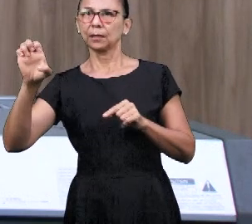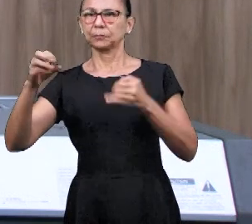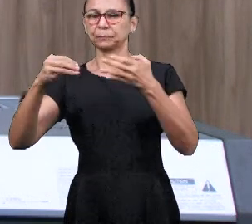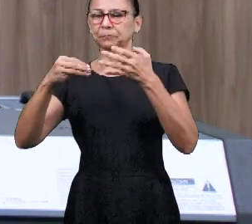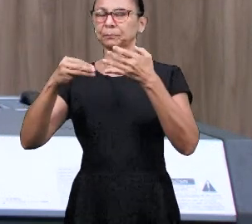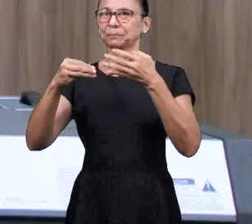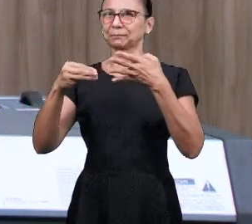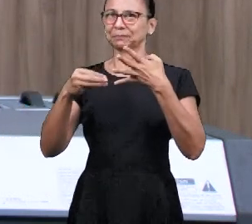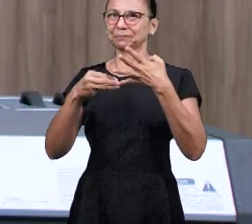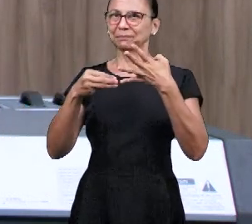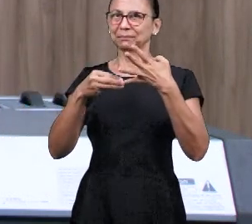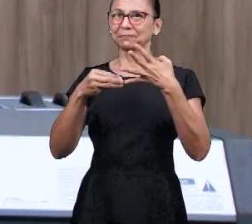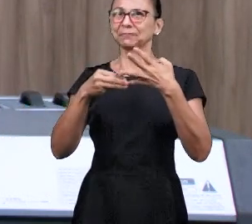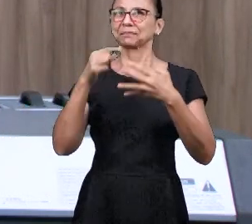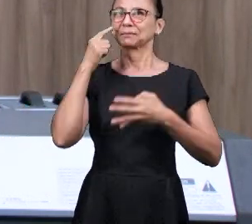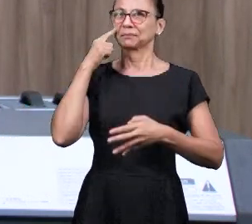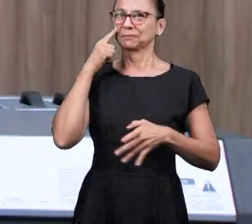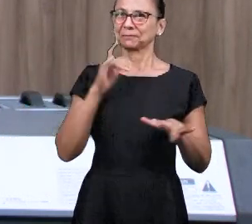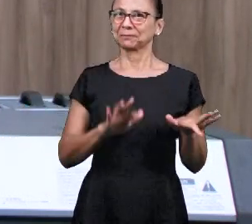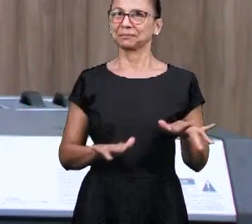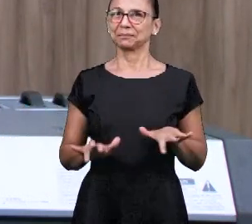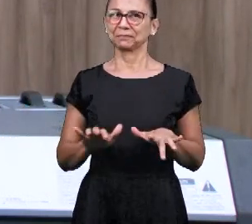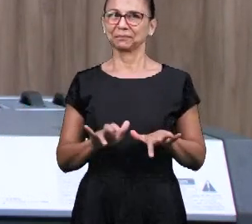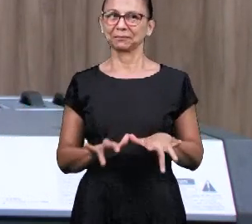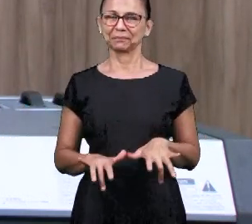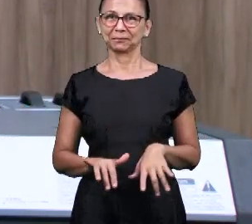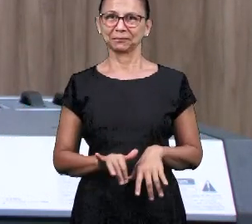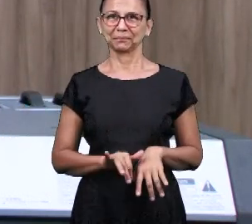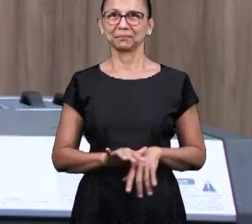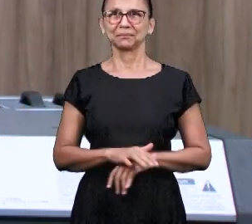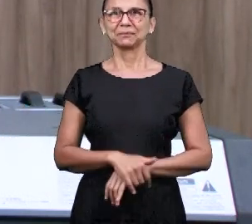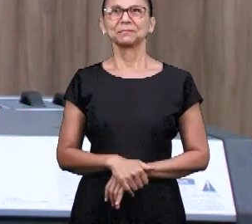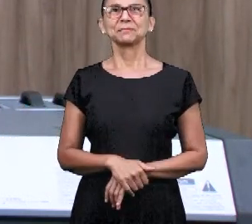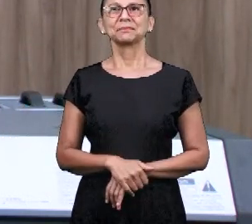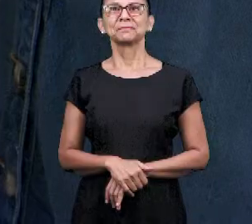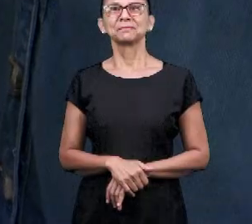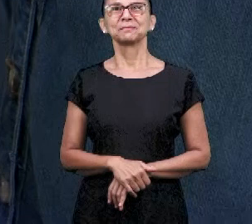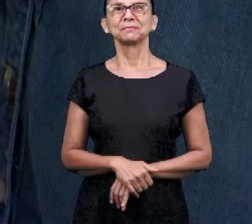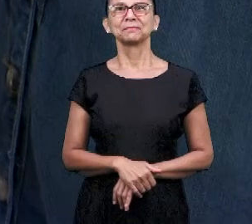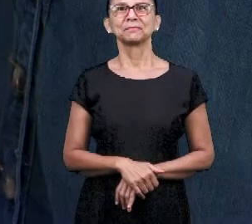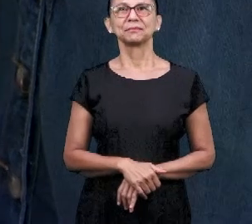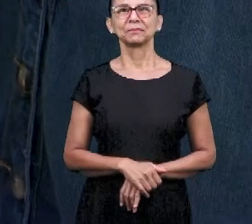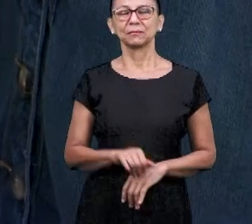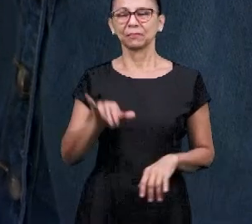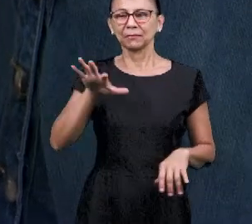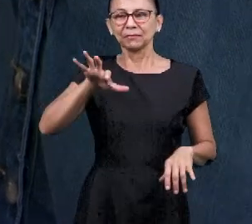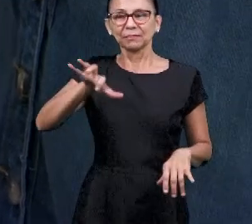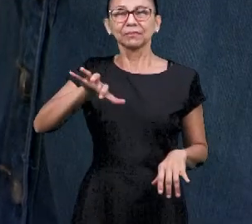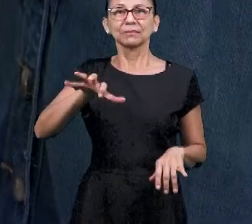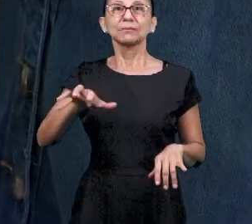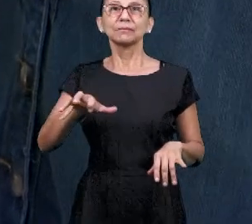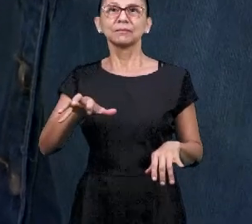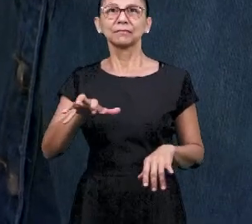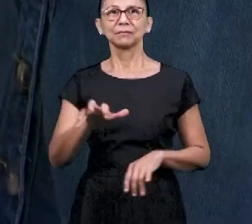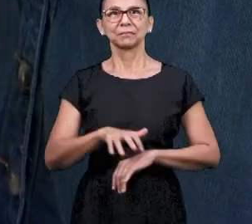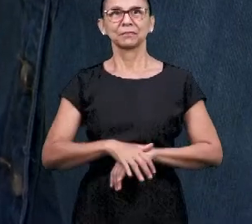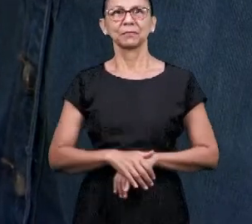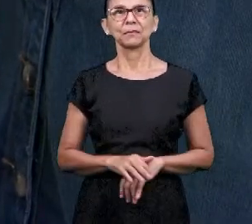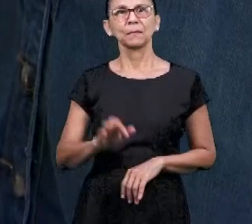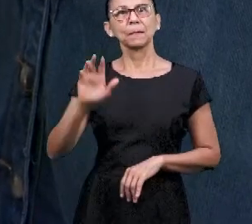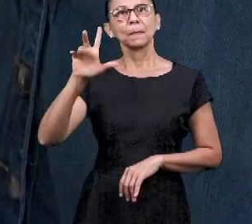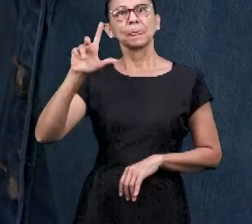allons voir comment ça se passe au piano, la position. La majeur, La, Do dièse,